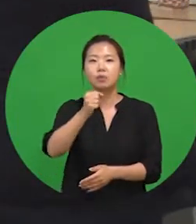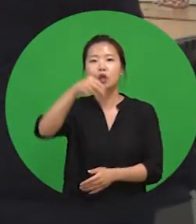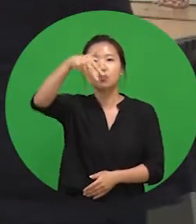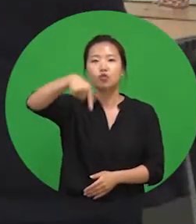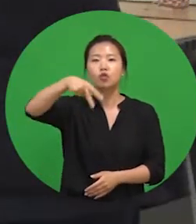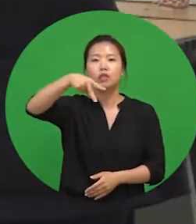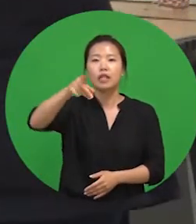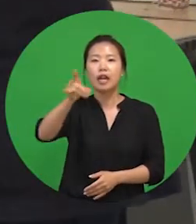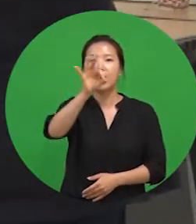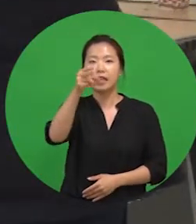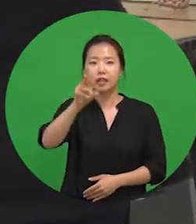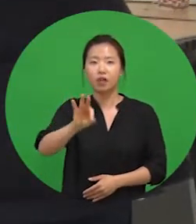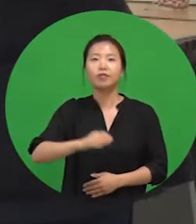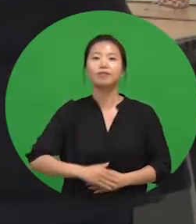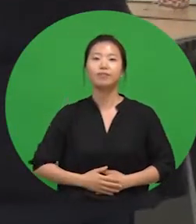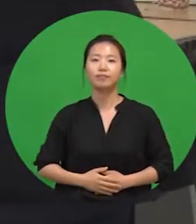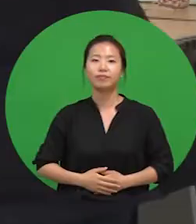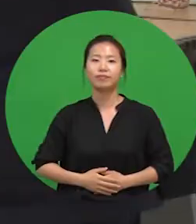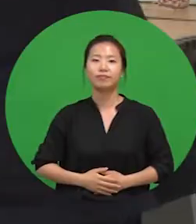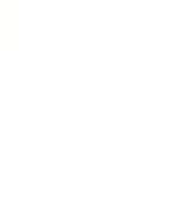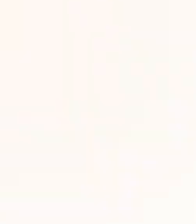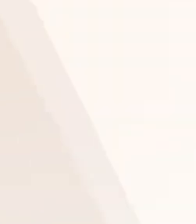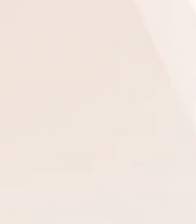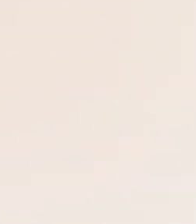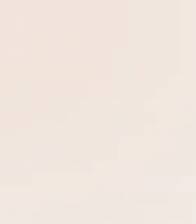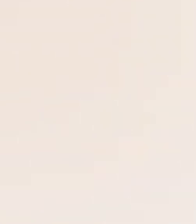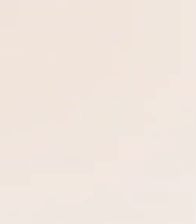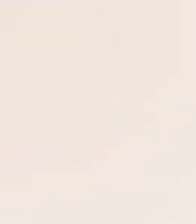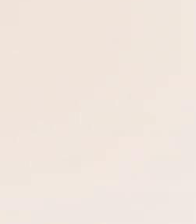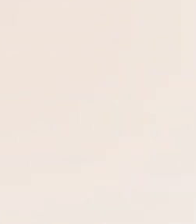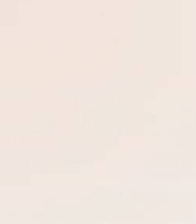구민 리포터 최세영이었습니다.